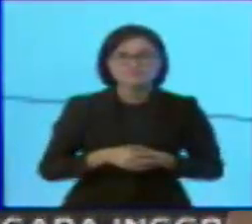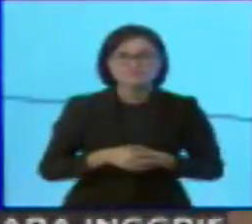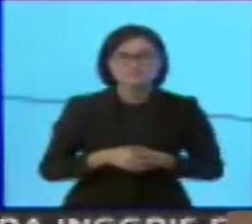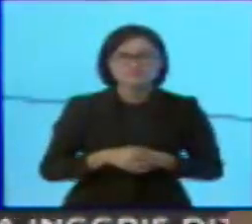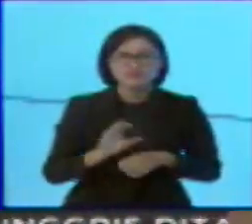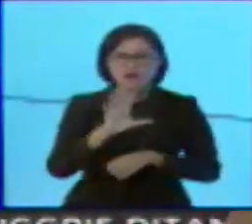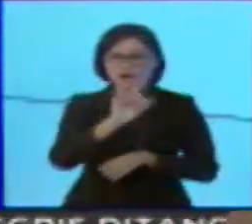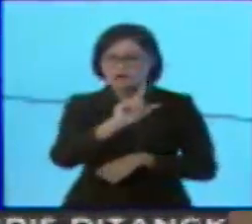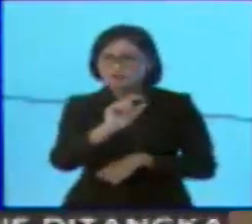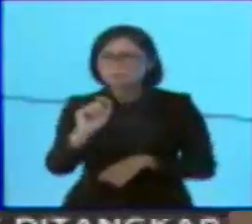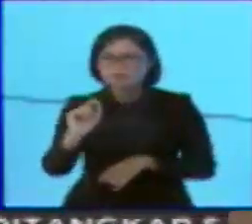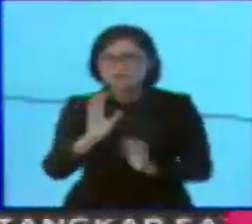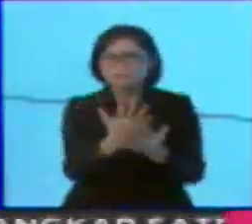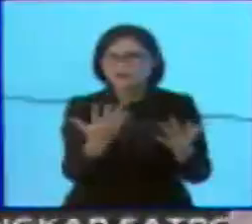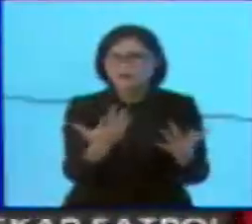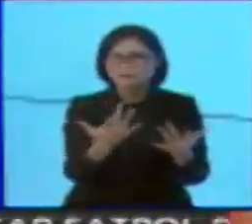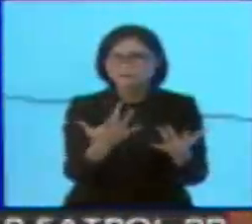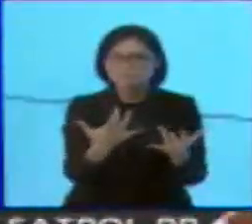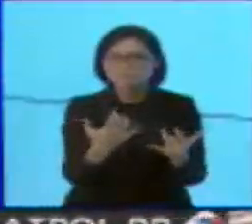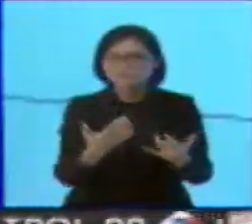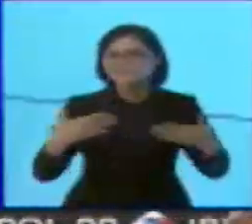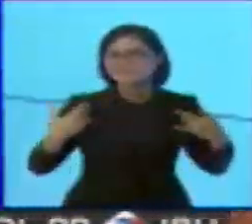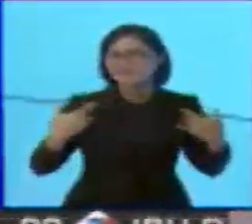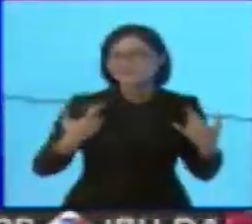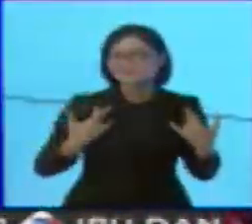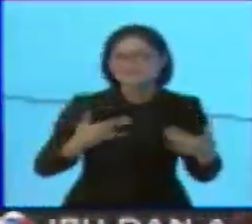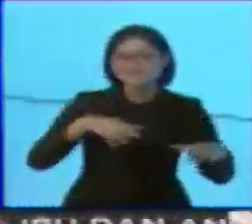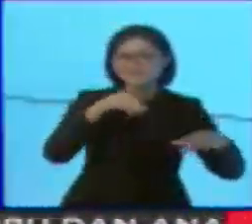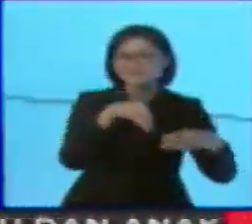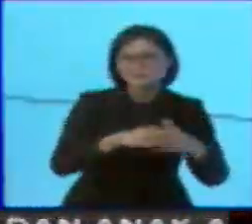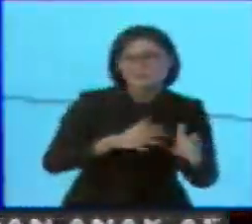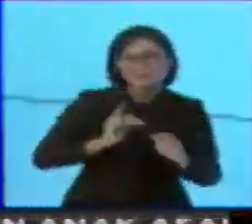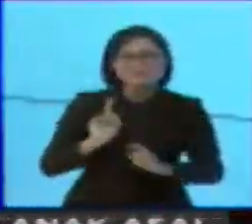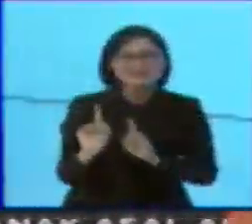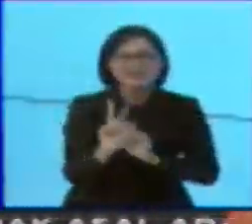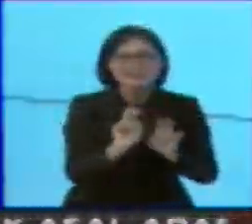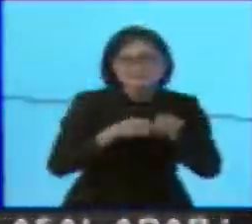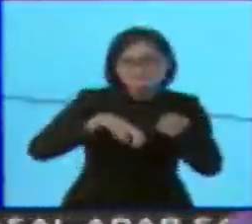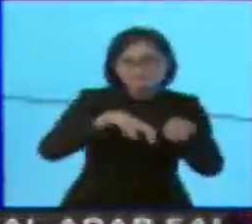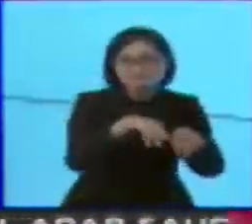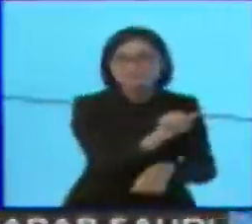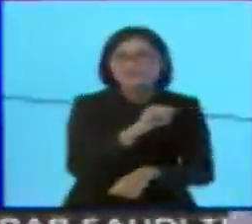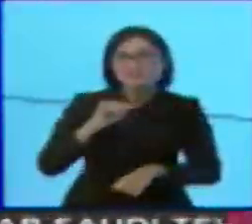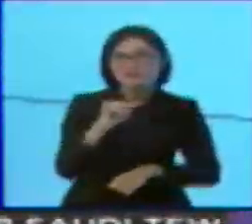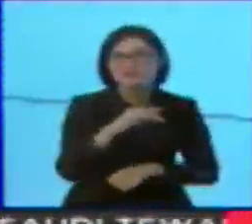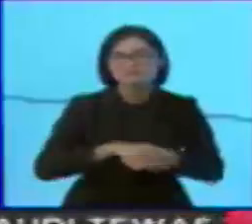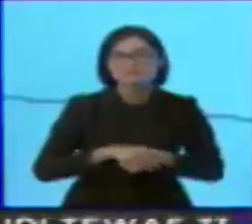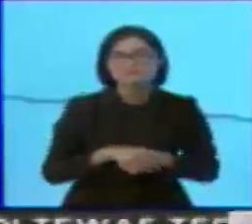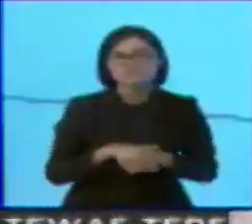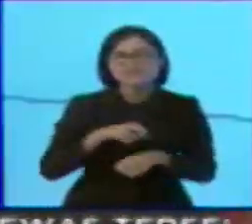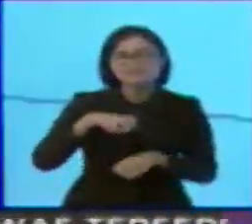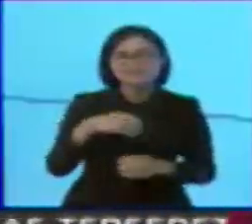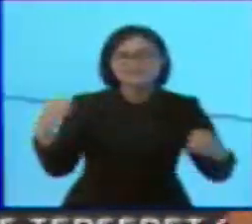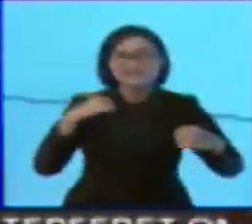Ratusan masyarakat dari sejumlah provinsi antusias mengikuti kegiatan Jalan Sehat MPR RI. Jalan Sehat 4 Pilar ini